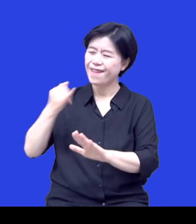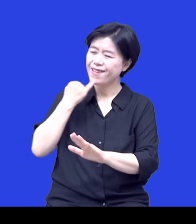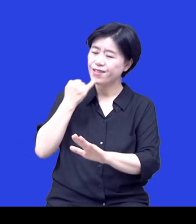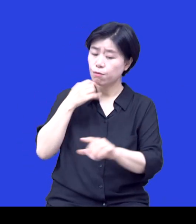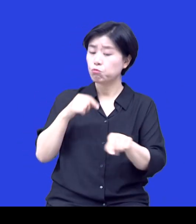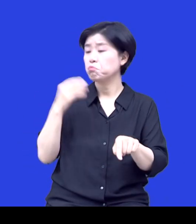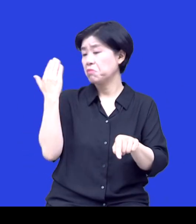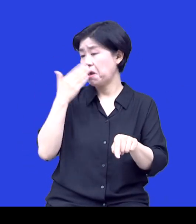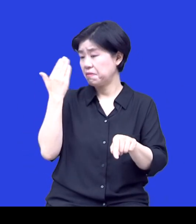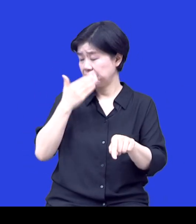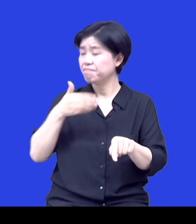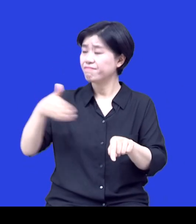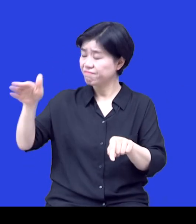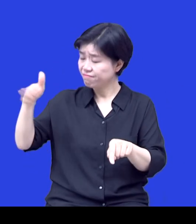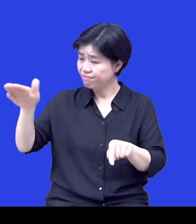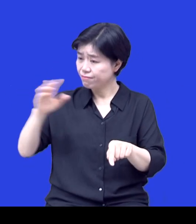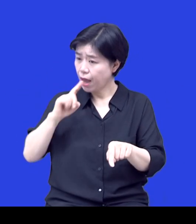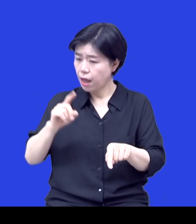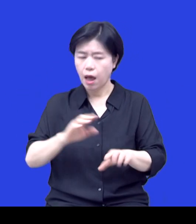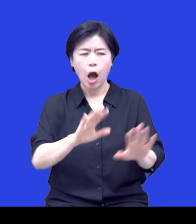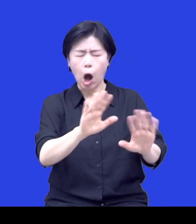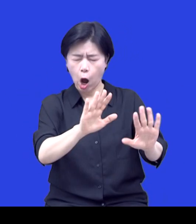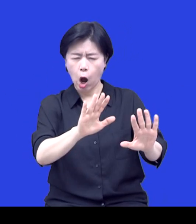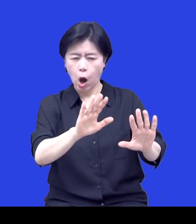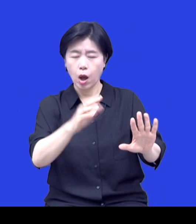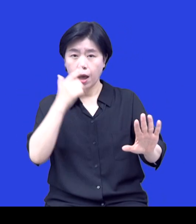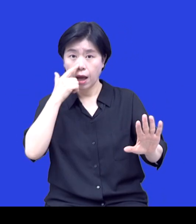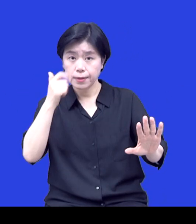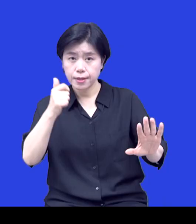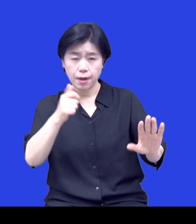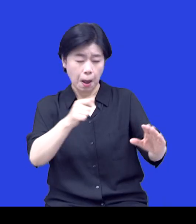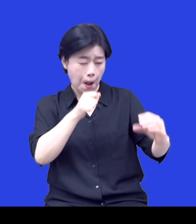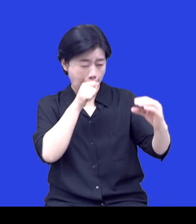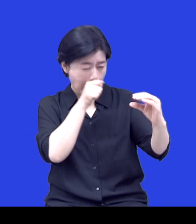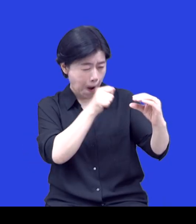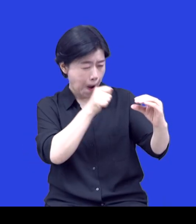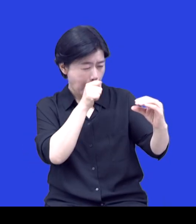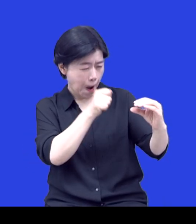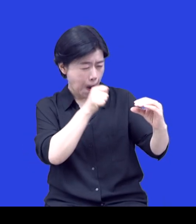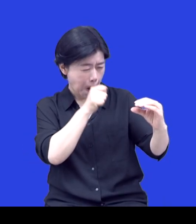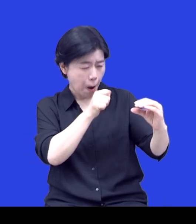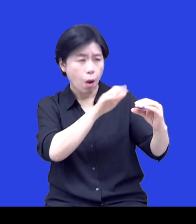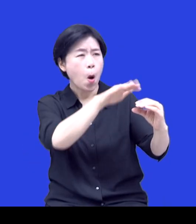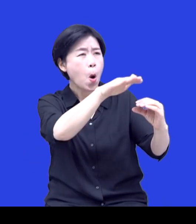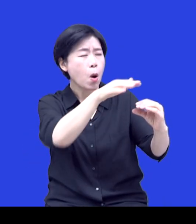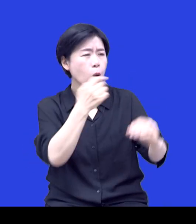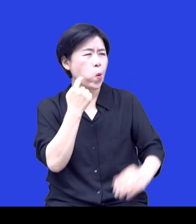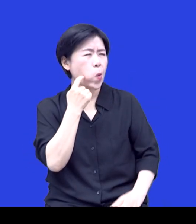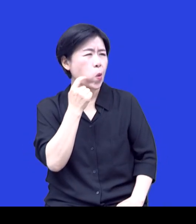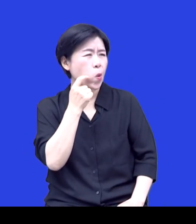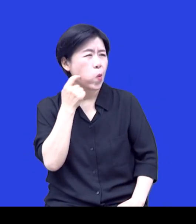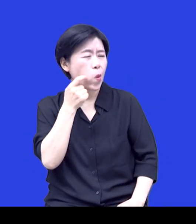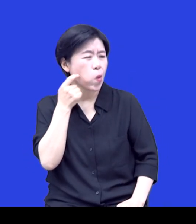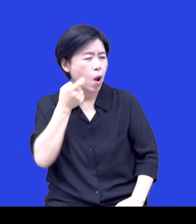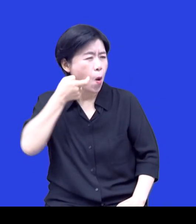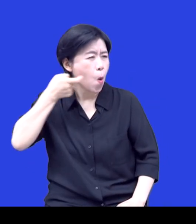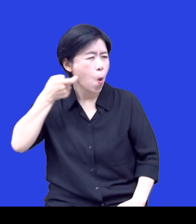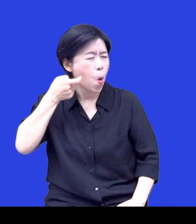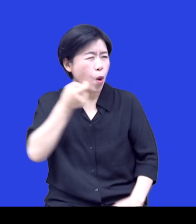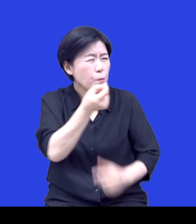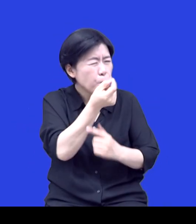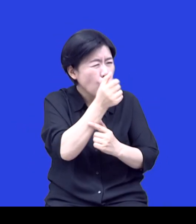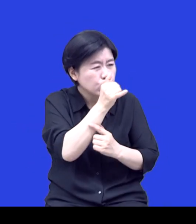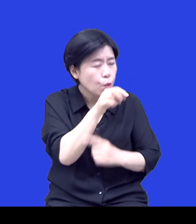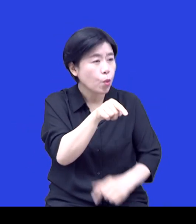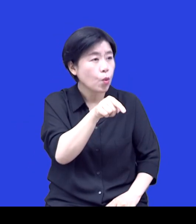굳이 굳이. 답답해. 그러니까 미국 사람도 못 보고 우리도 못 봤는데 아버지 혼자 봤어. 그랬더니 미국 사람이 그때서야 really?